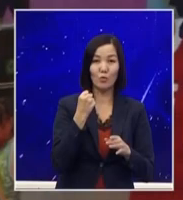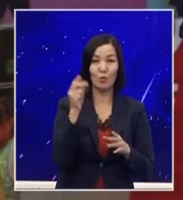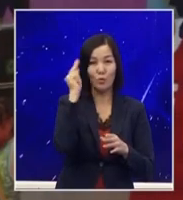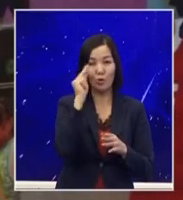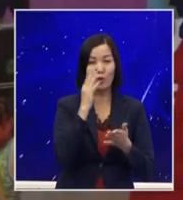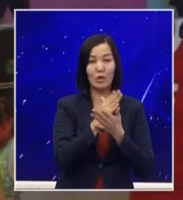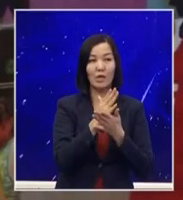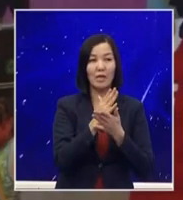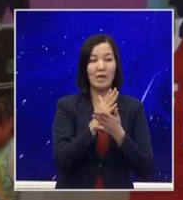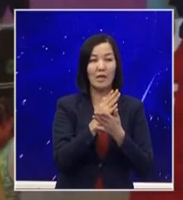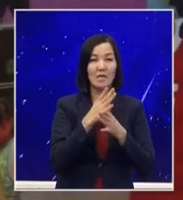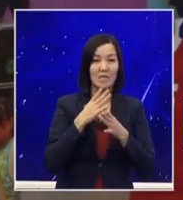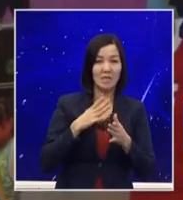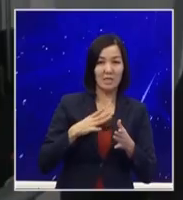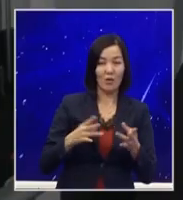Қолды жібермей.